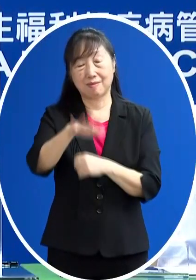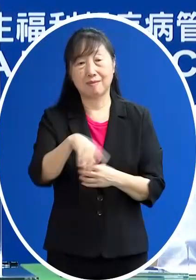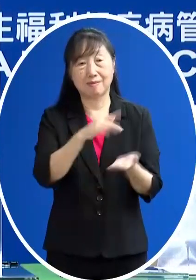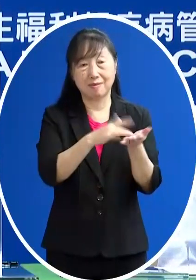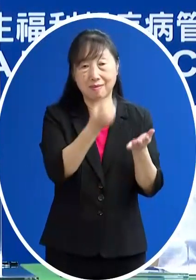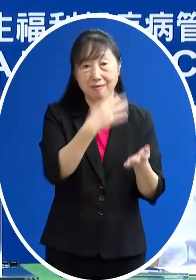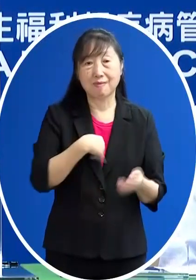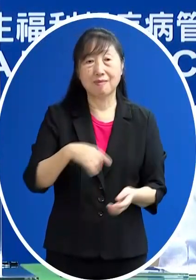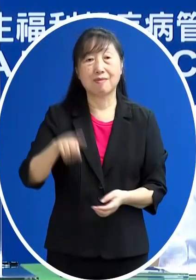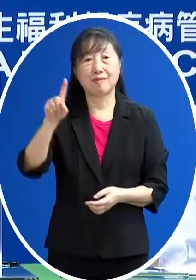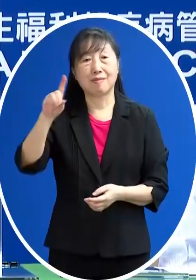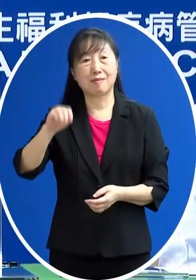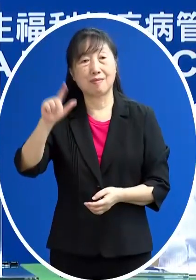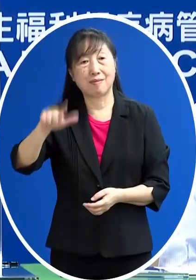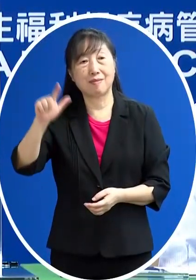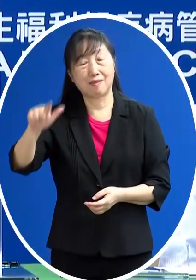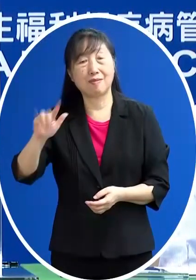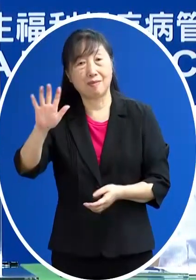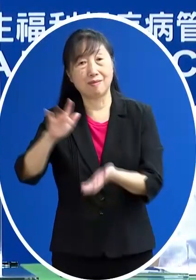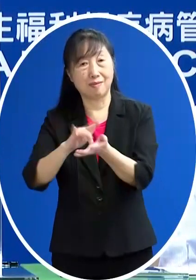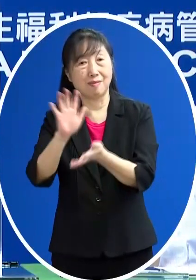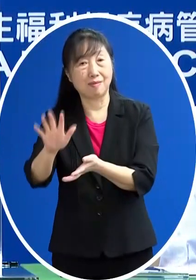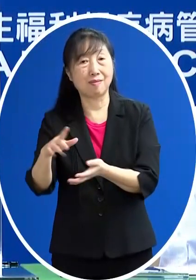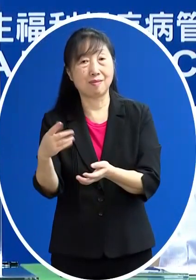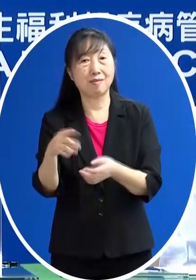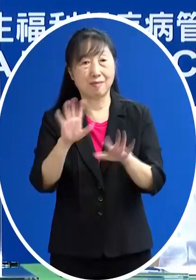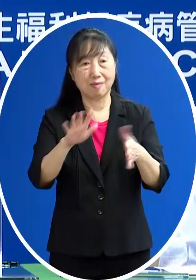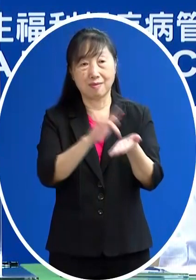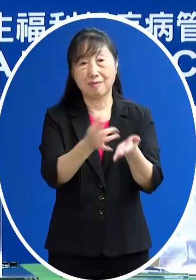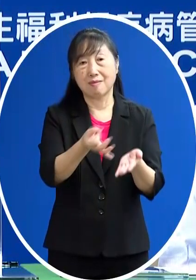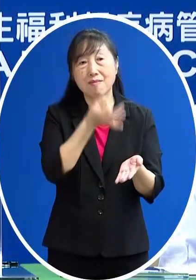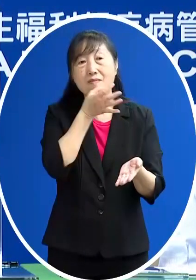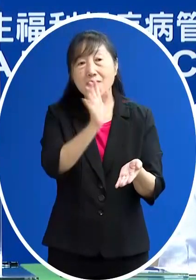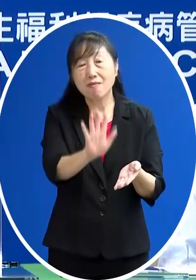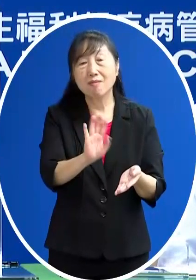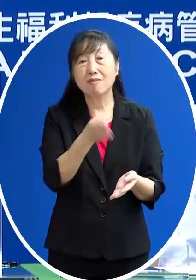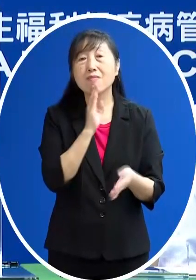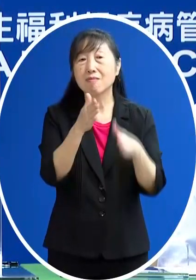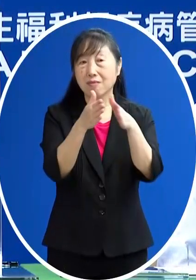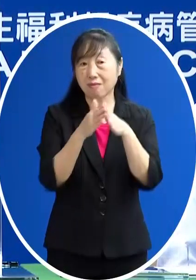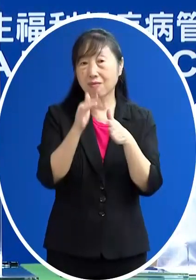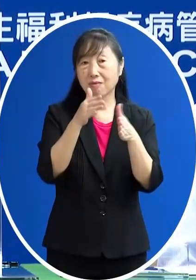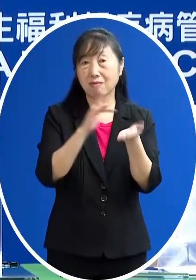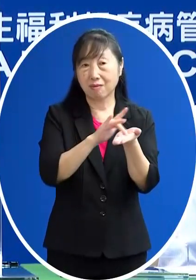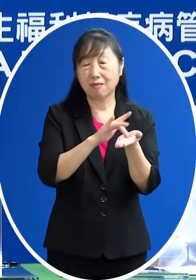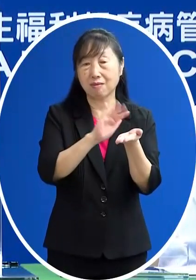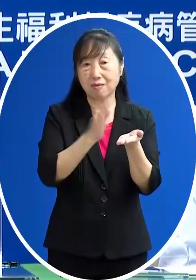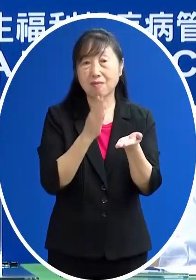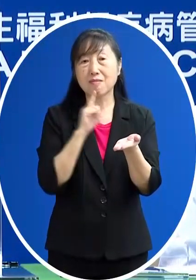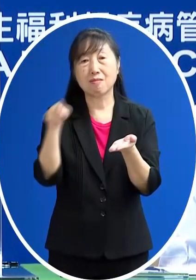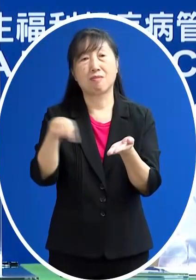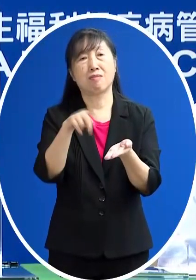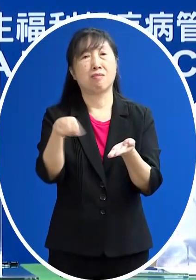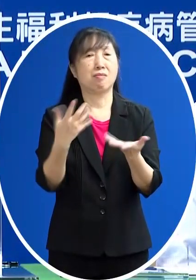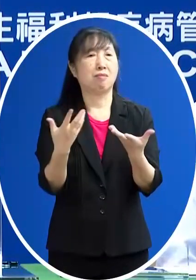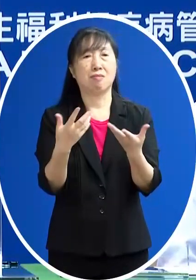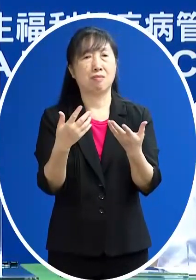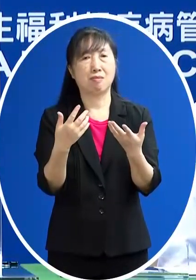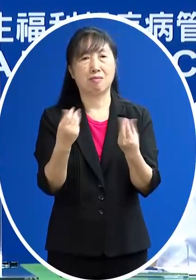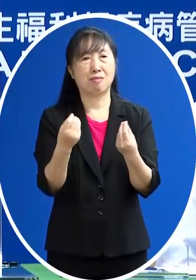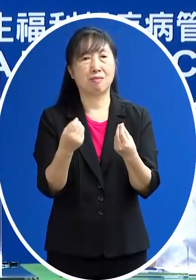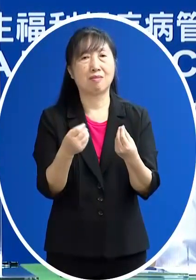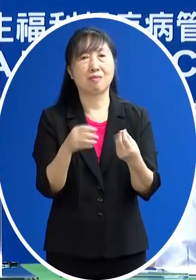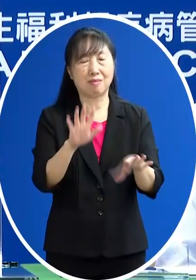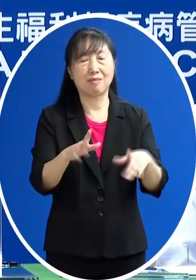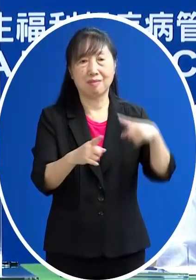瑞德西韦，所以目前是有药，不会说现在有需要用药而用不到药。好，我们现在以现在的染疫的